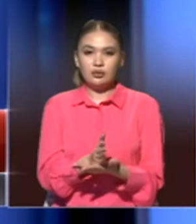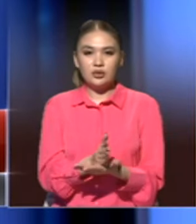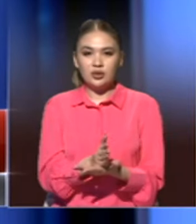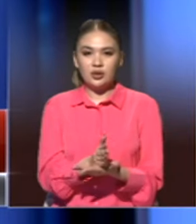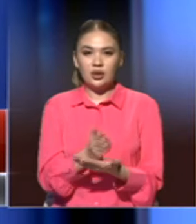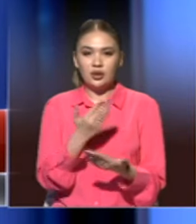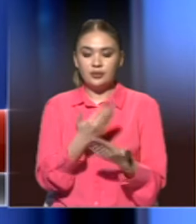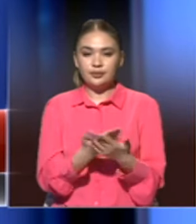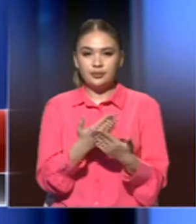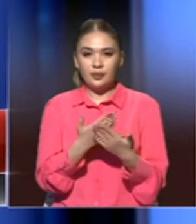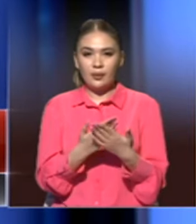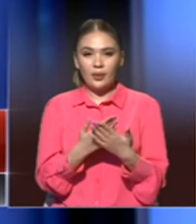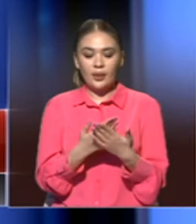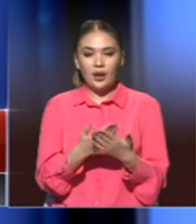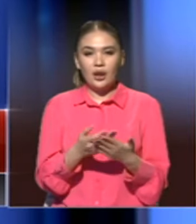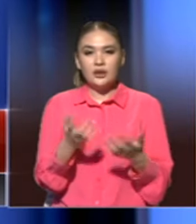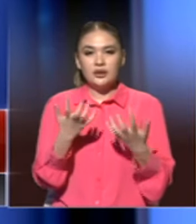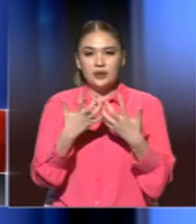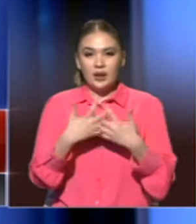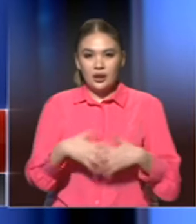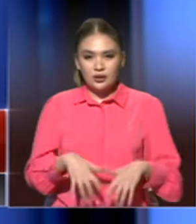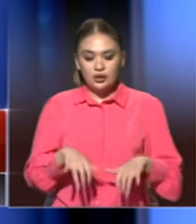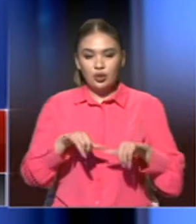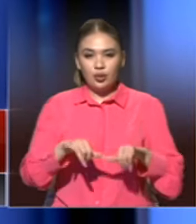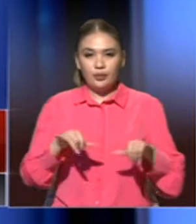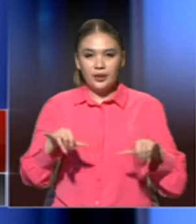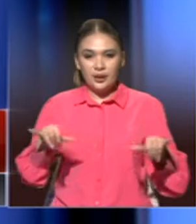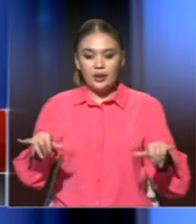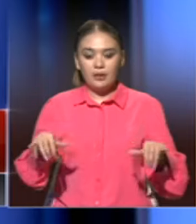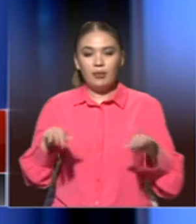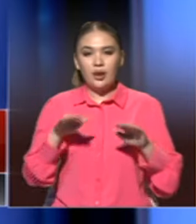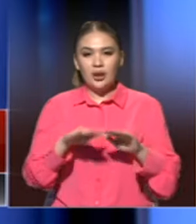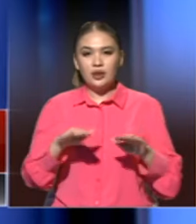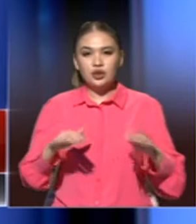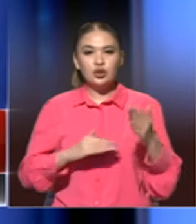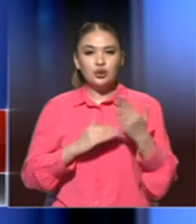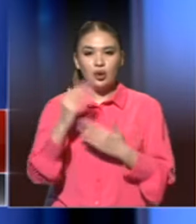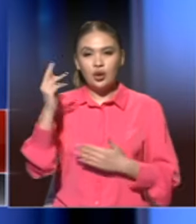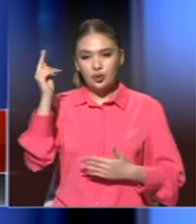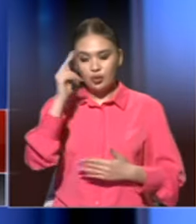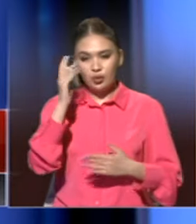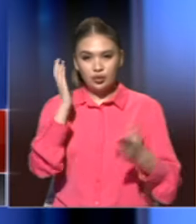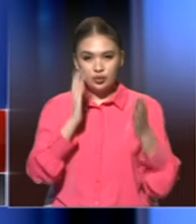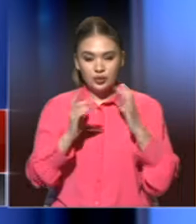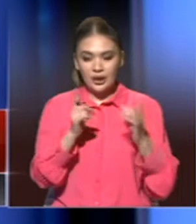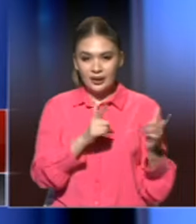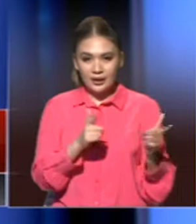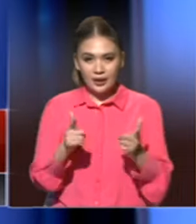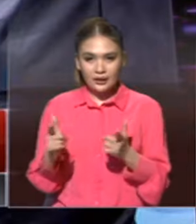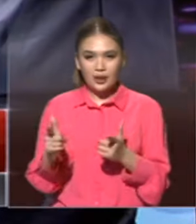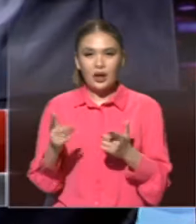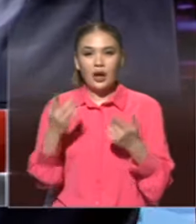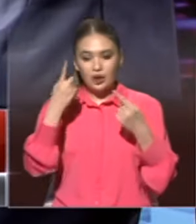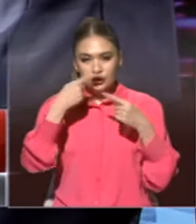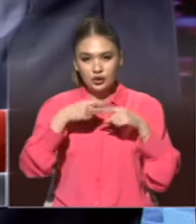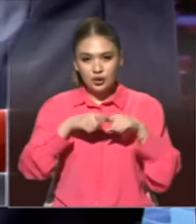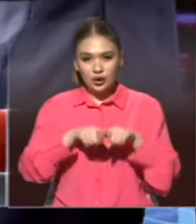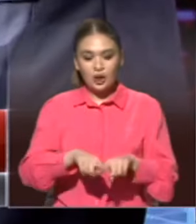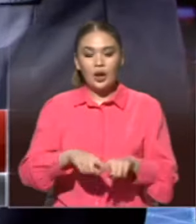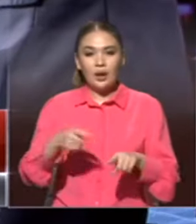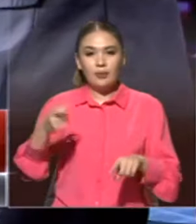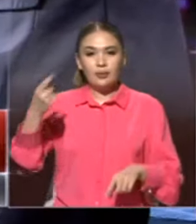бойынша біз тест тапсырмаларының санын көбейттік сәйкесінше, яғни баланың жоғарғы оқу орнына дайындығына қаншалықты теориялық дайындығы бар екенін ескеру